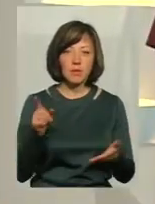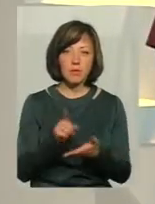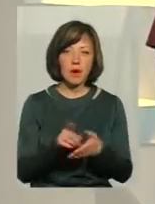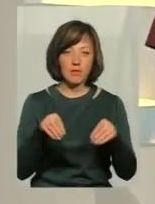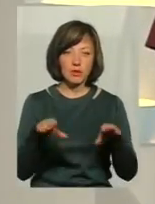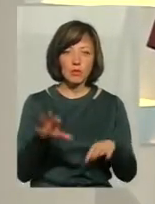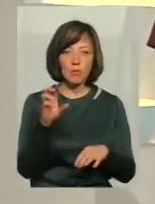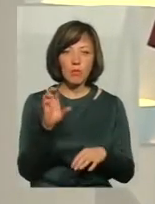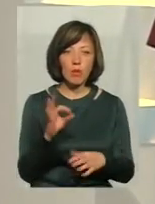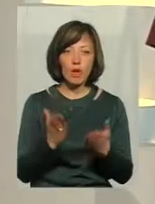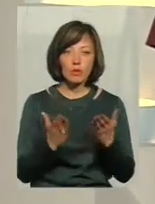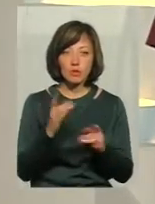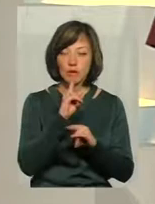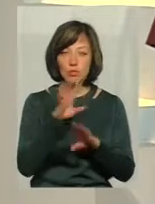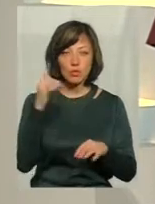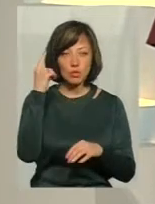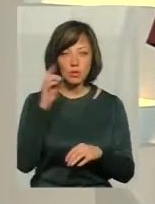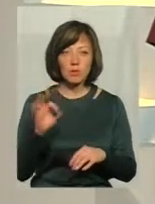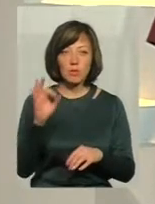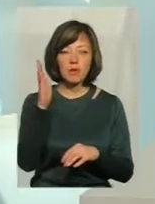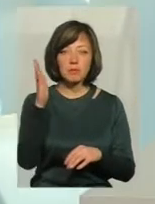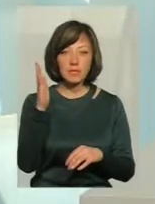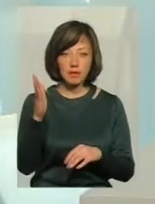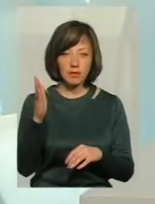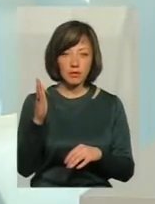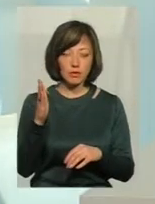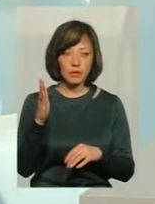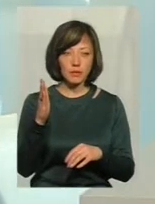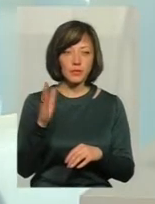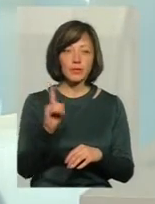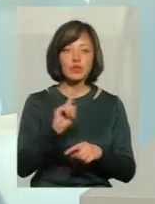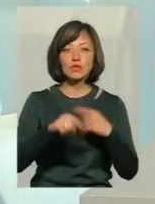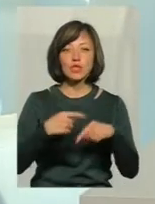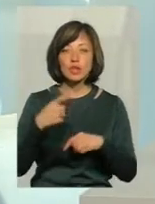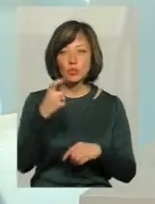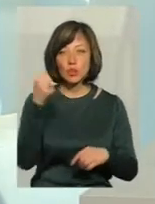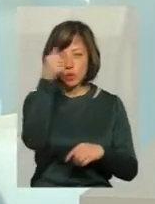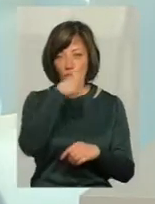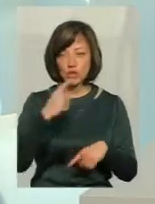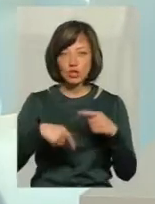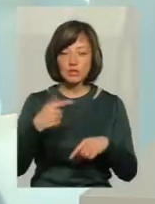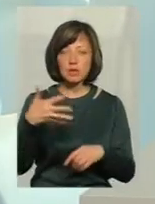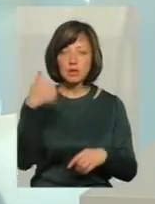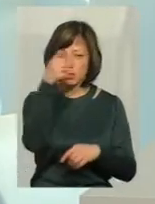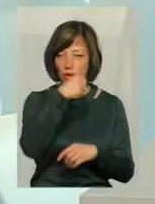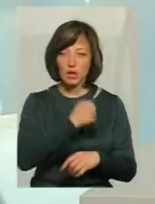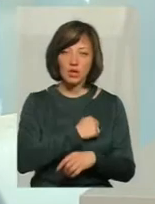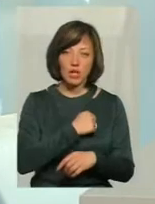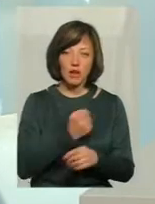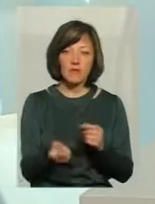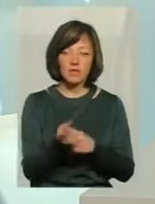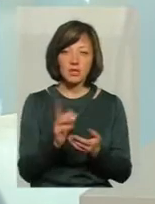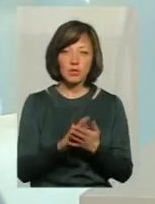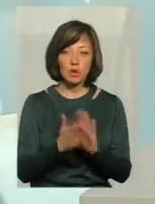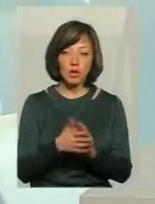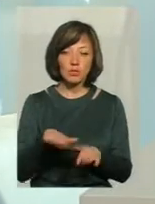Тому що якщо ми не будемо думати перспективами, що буде через століття, через 50 років, то, на жаль, виникне ситуація, коли